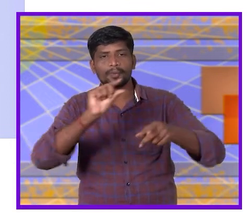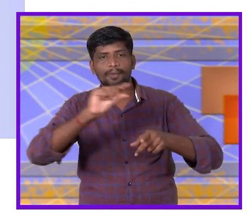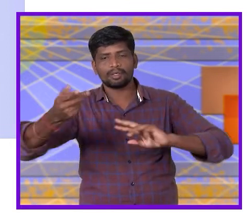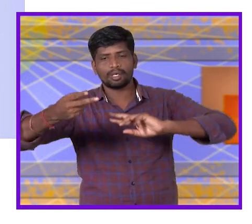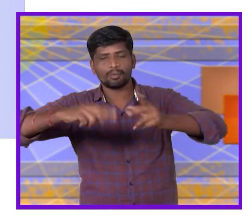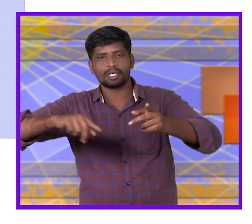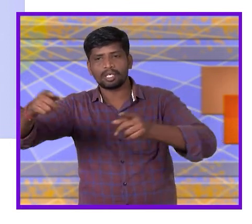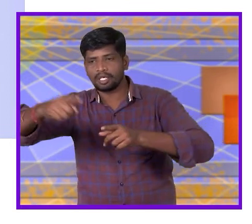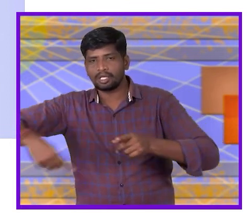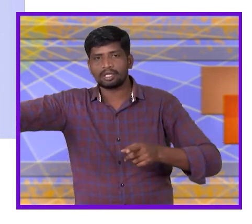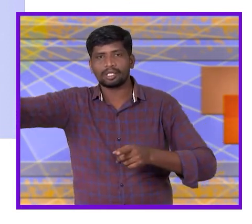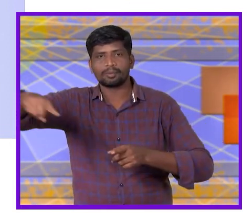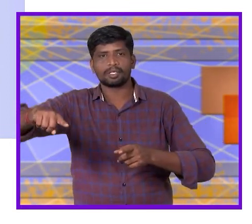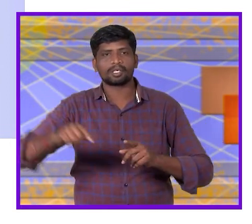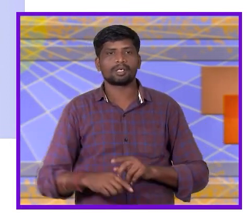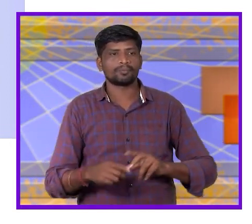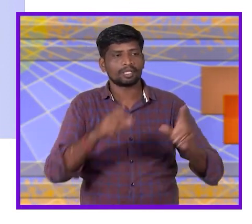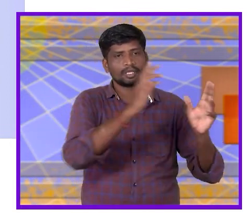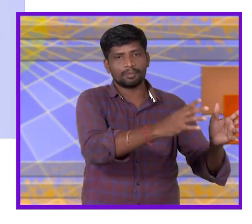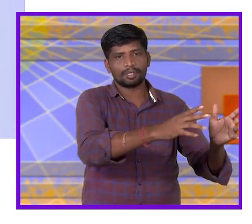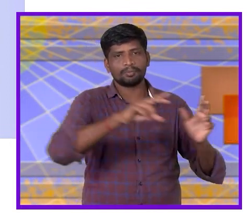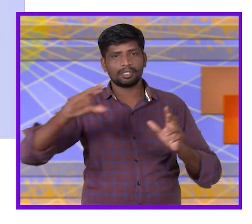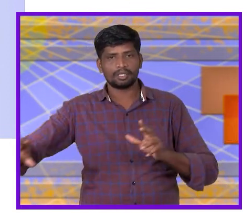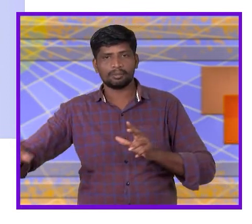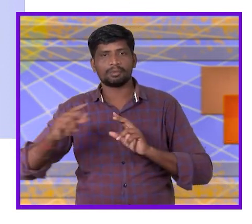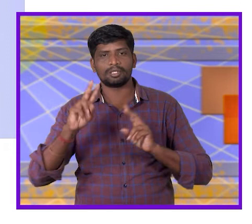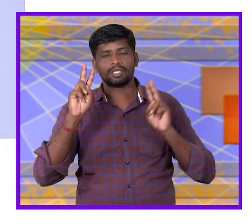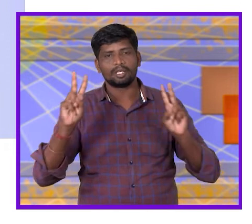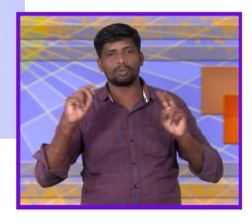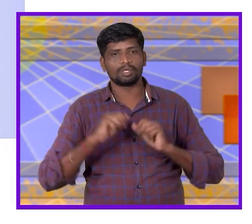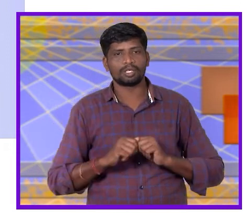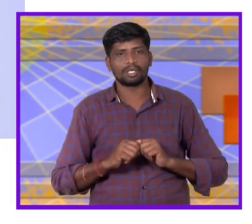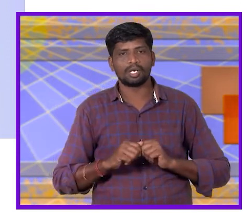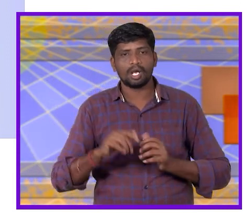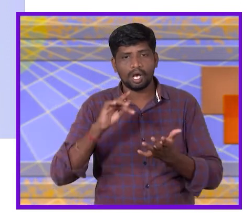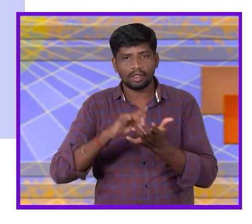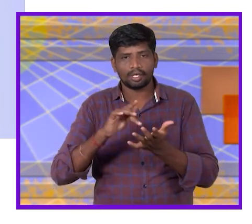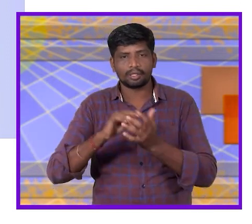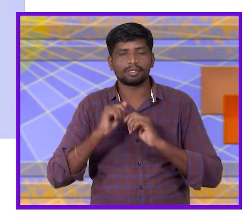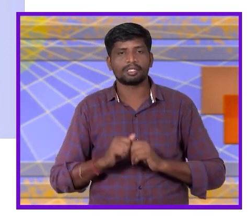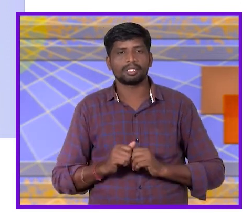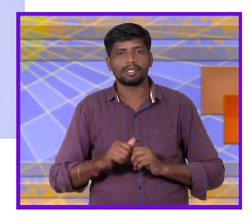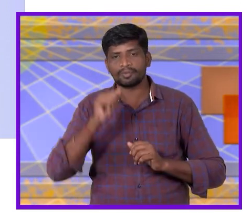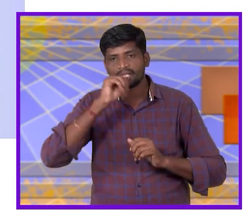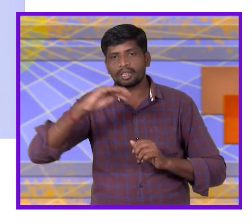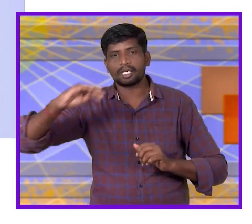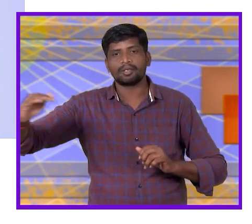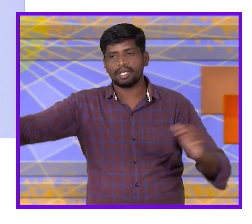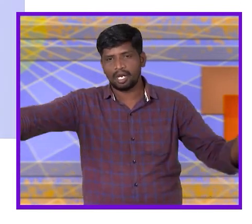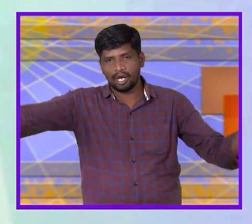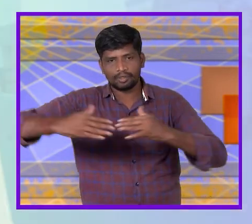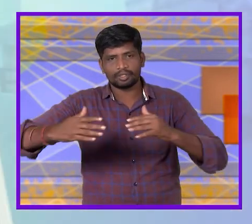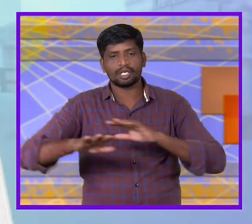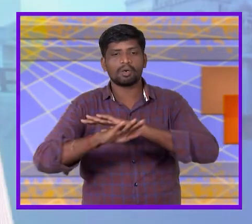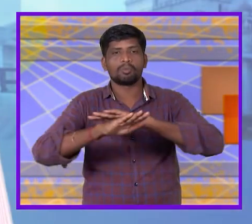போற்றப்பட்டது. அப்படி பட்டின பாக்கம் மருவூர் பாக்கம் இரண்டும் அமைந்த அந்த பூம்புகார் நகர் கடல் கோளினால்